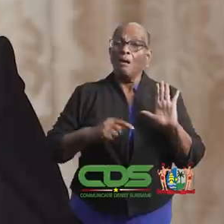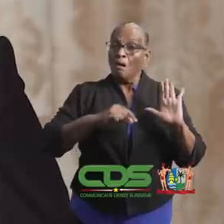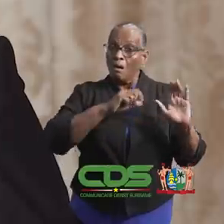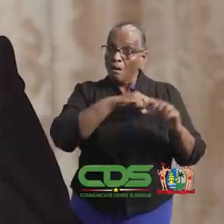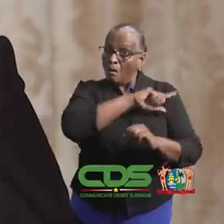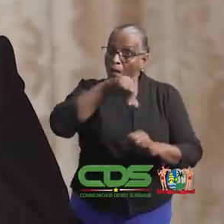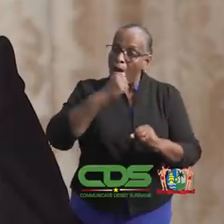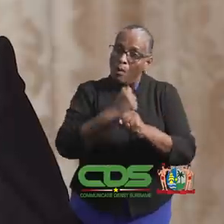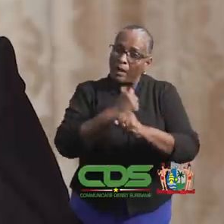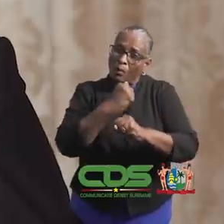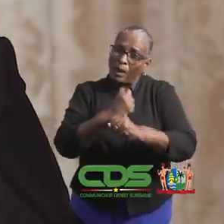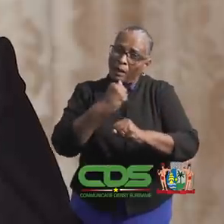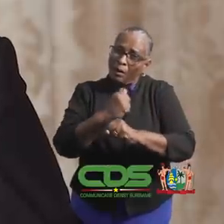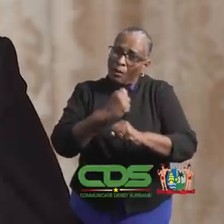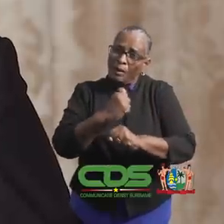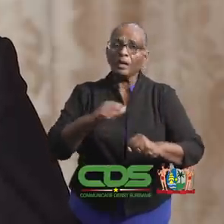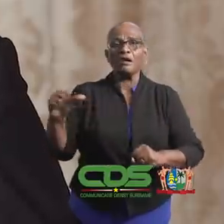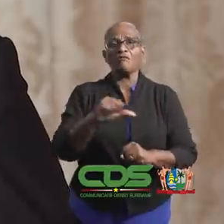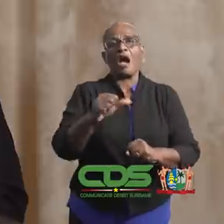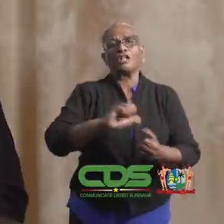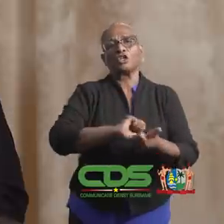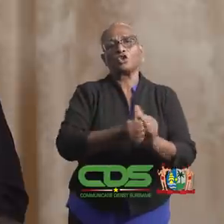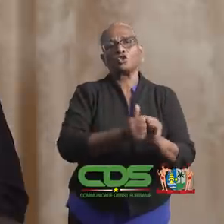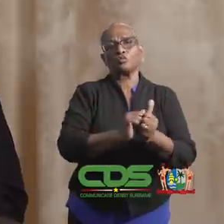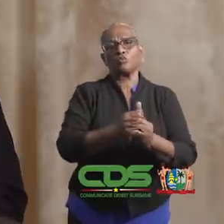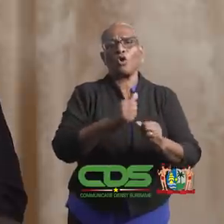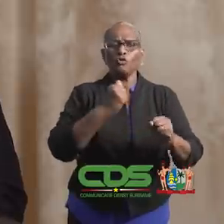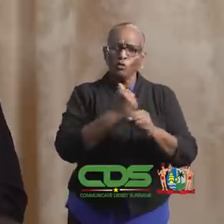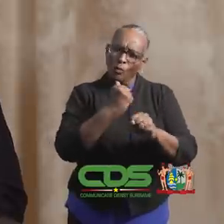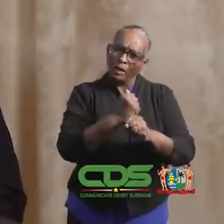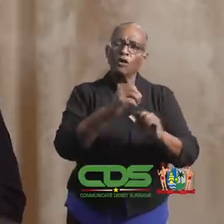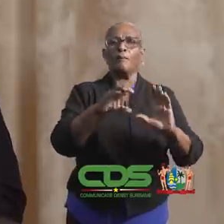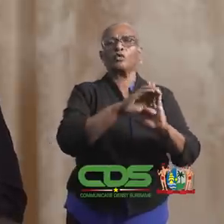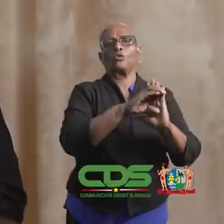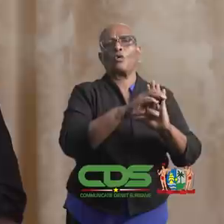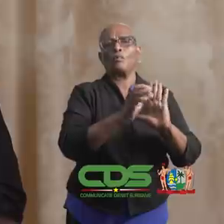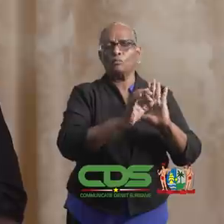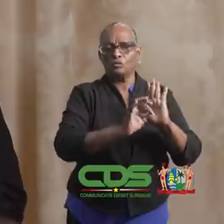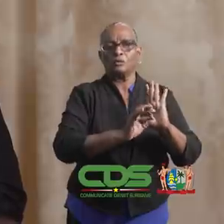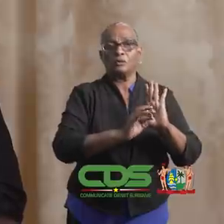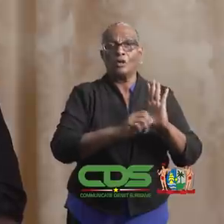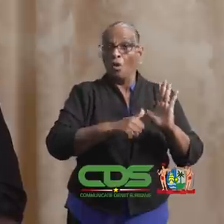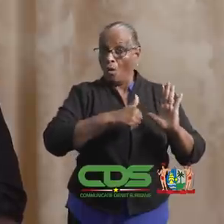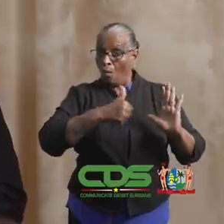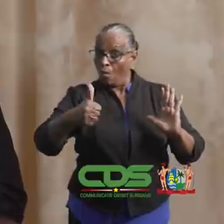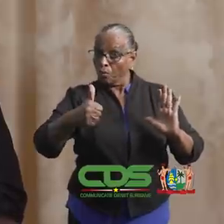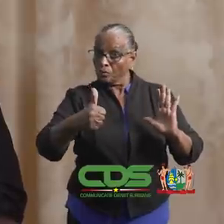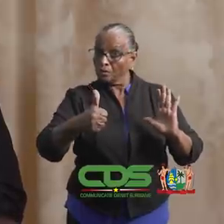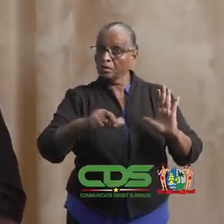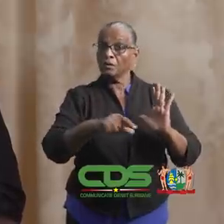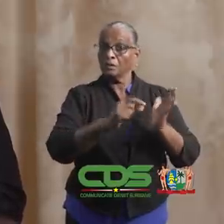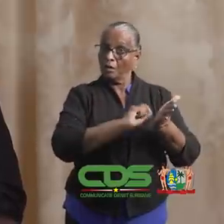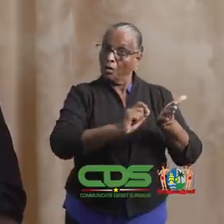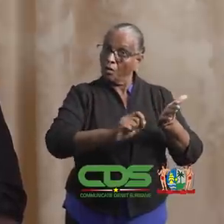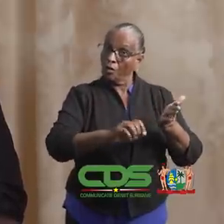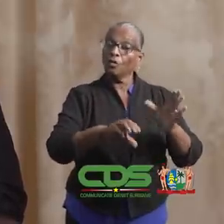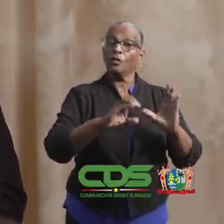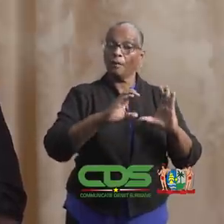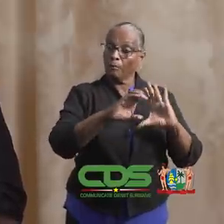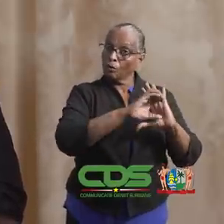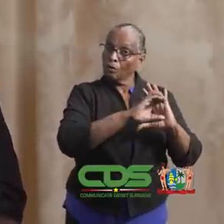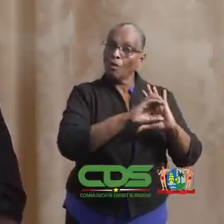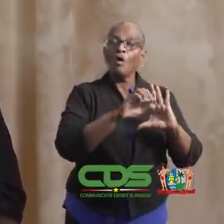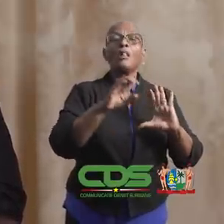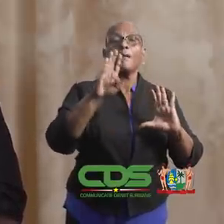voortvarendheid aan de protocollen van de overige takken van sport. Alle goedgekeurde protocollen zijn te zien op de website van het BOG,